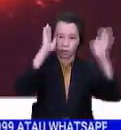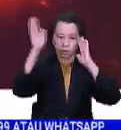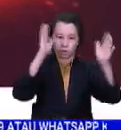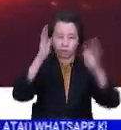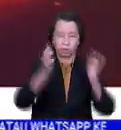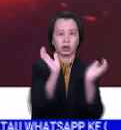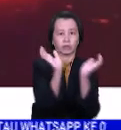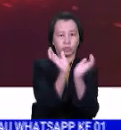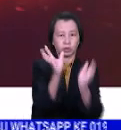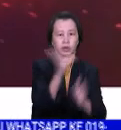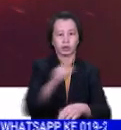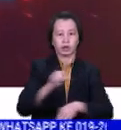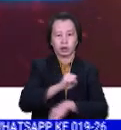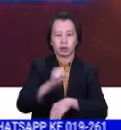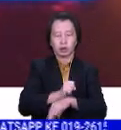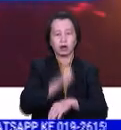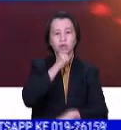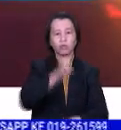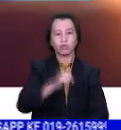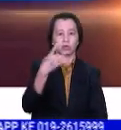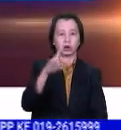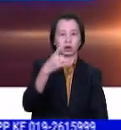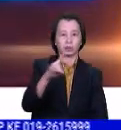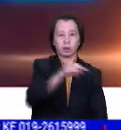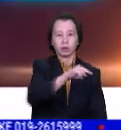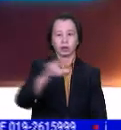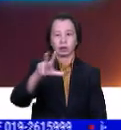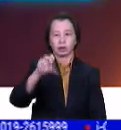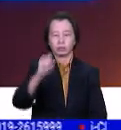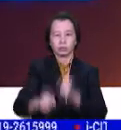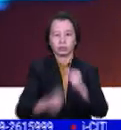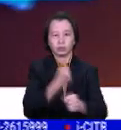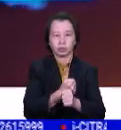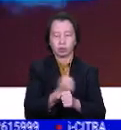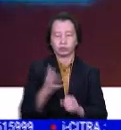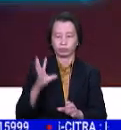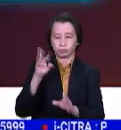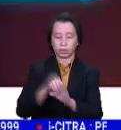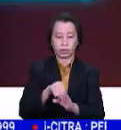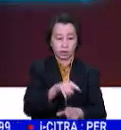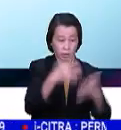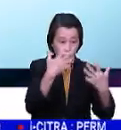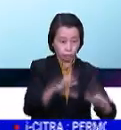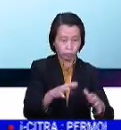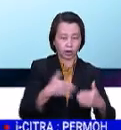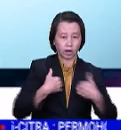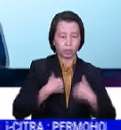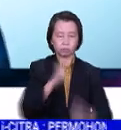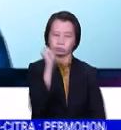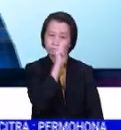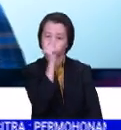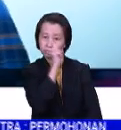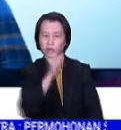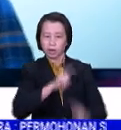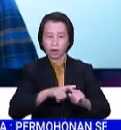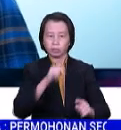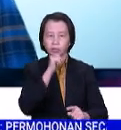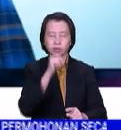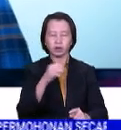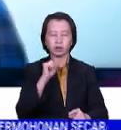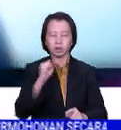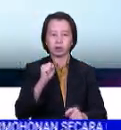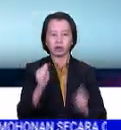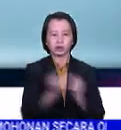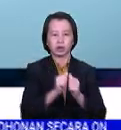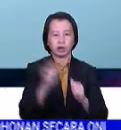Brunei dan Singapura berusia 18 hingga 30 tahun termasuk mereka yang sudah bergelar penyanyi namun tidak